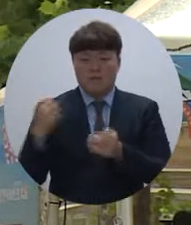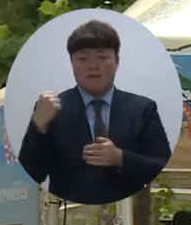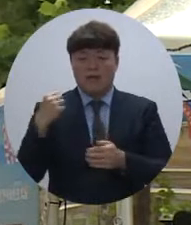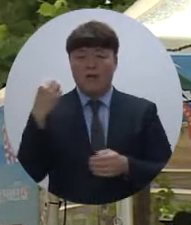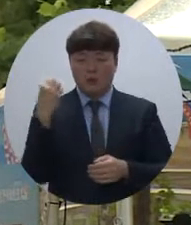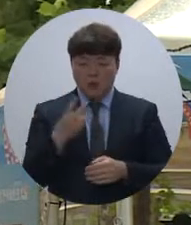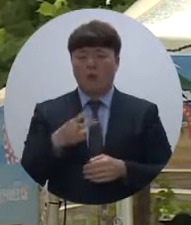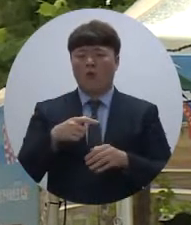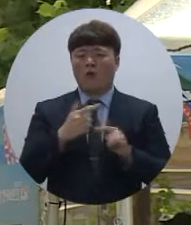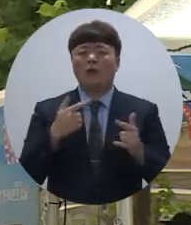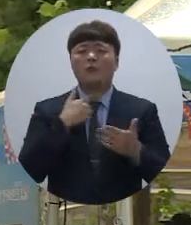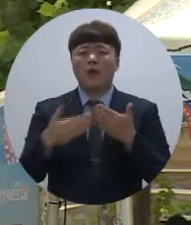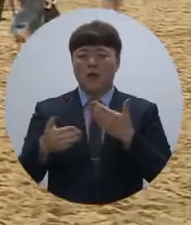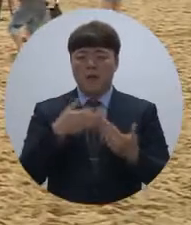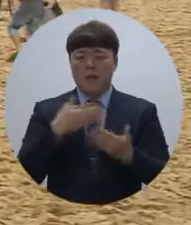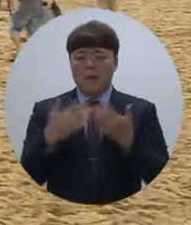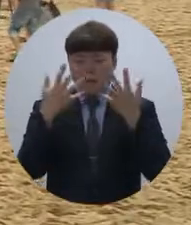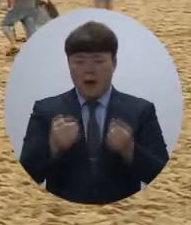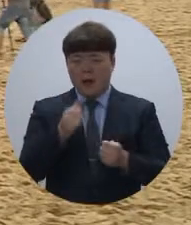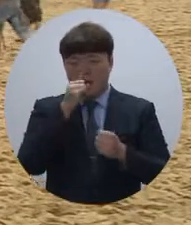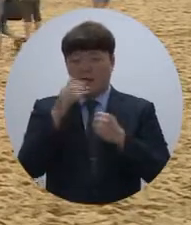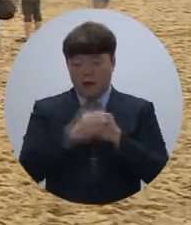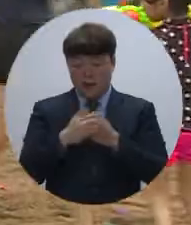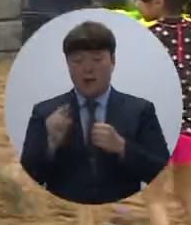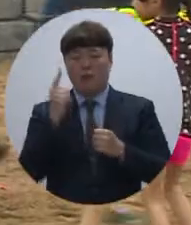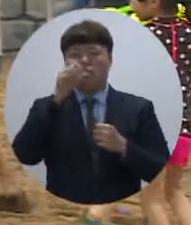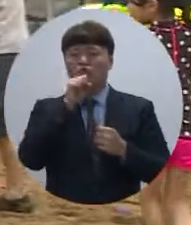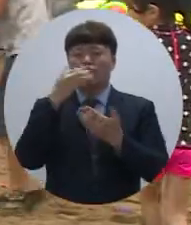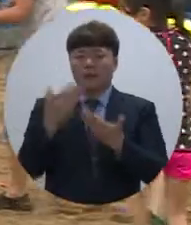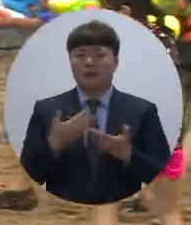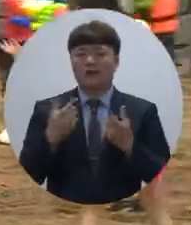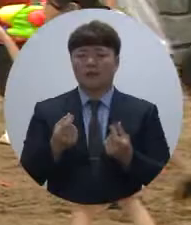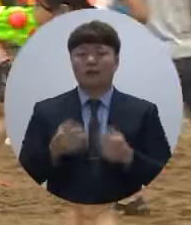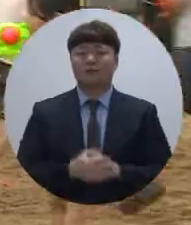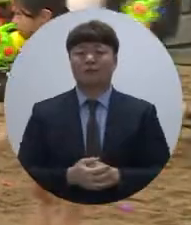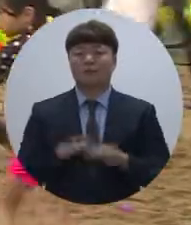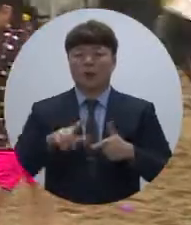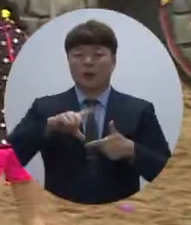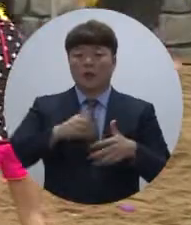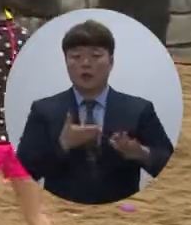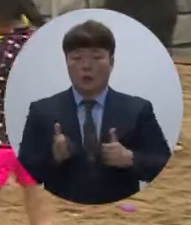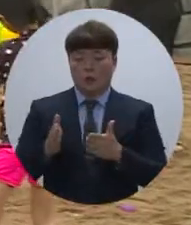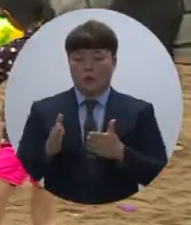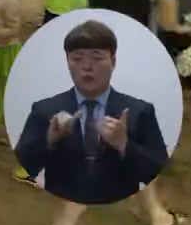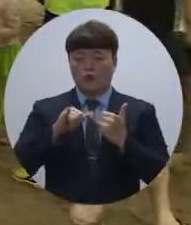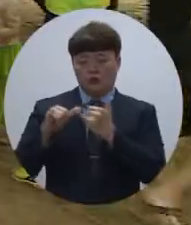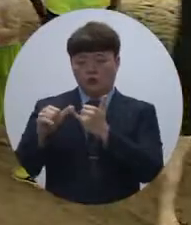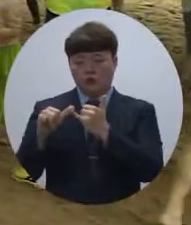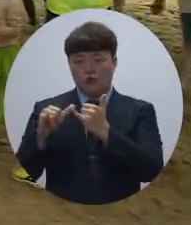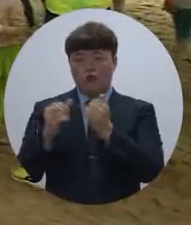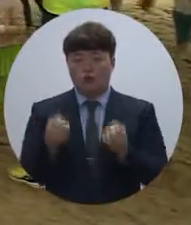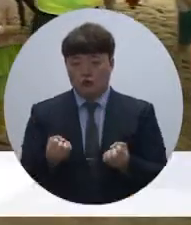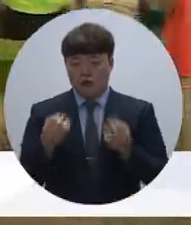차별화된 체험 콘텐츠 등을 고려할 때 높은 점수를 받은 것으로 보입니다. 군은 경남도의 우수축제에서 대표